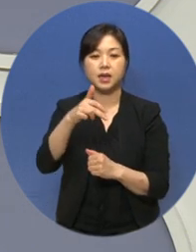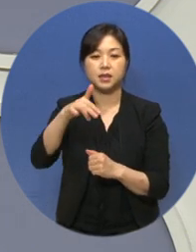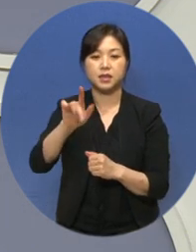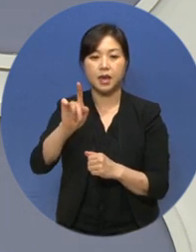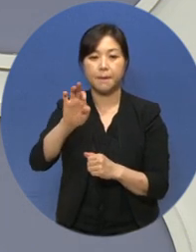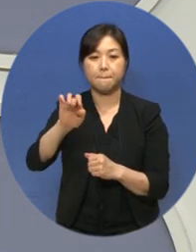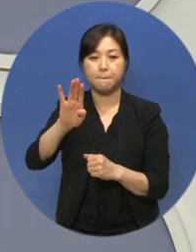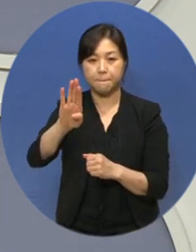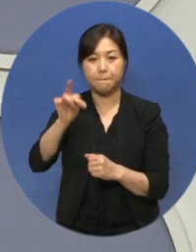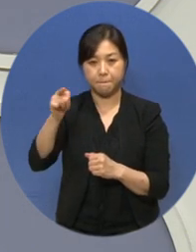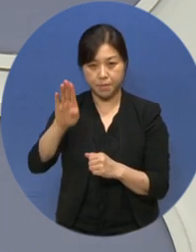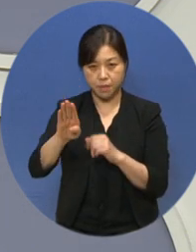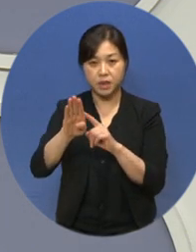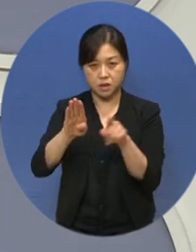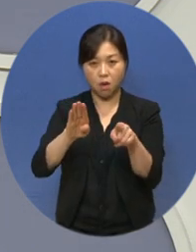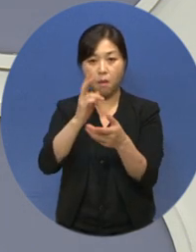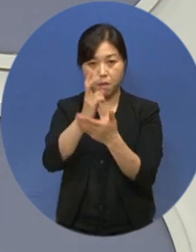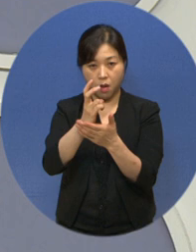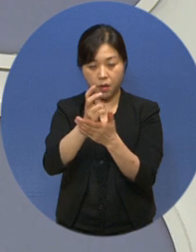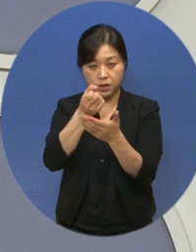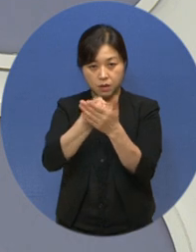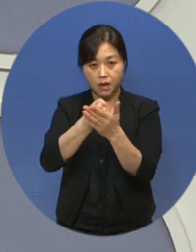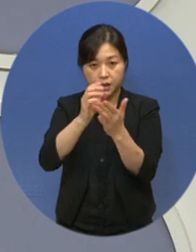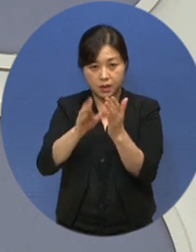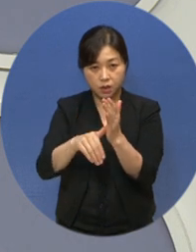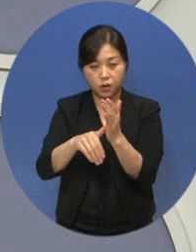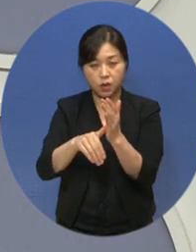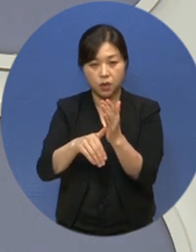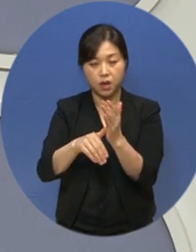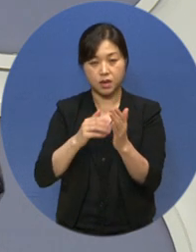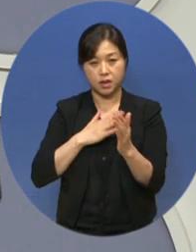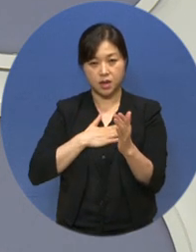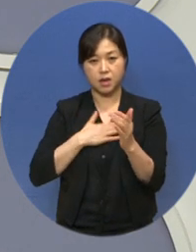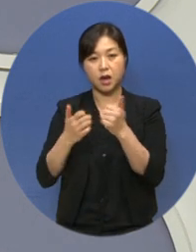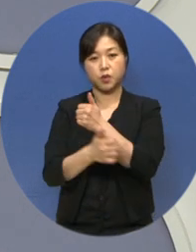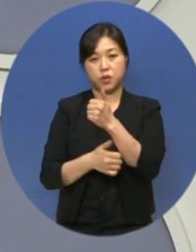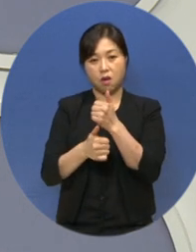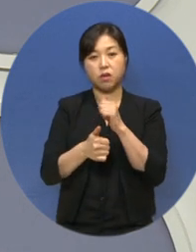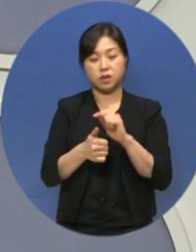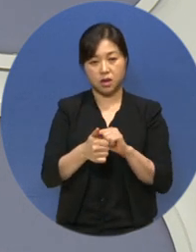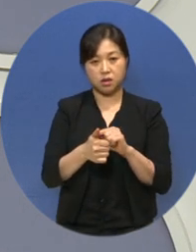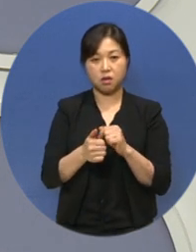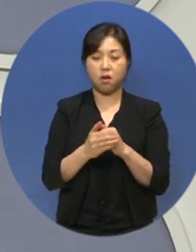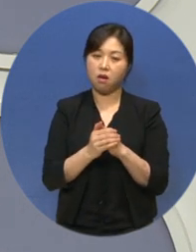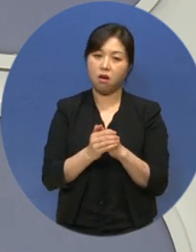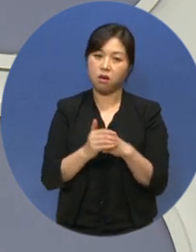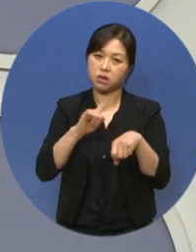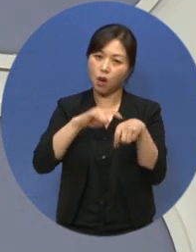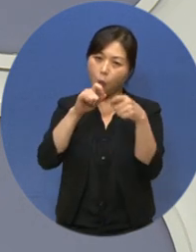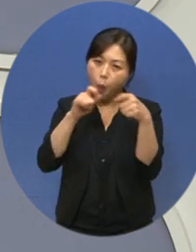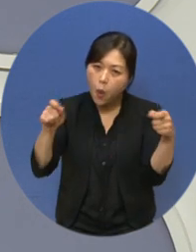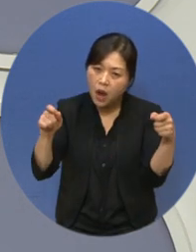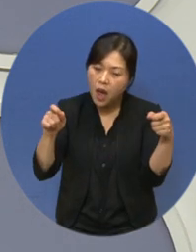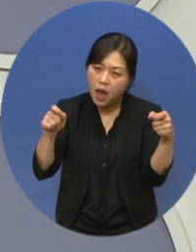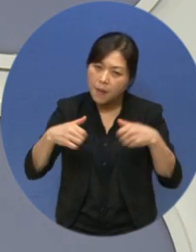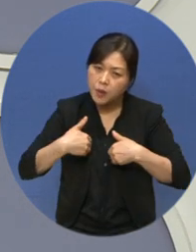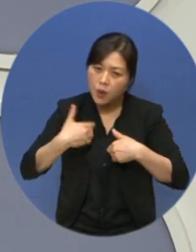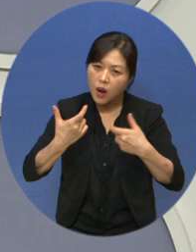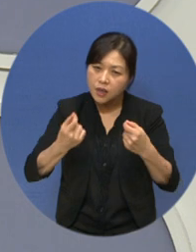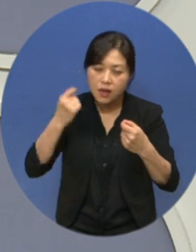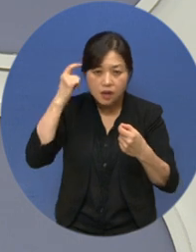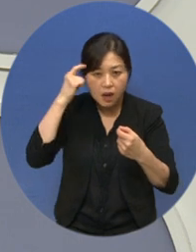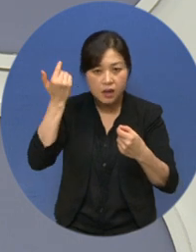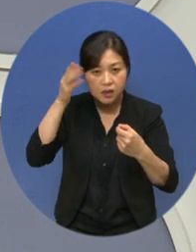금지법을 재정 할 때도 우리 사회에서 적혀 쪼리 에서 참 오래 걸릴 줄 알았는데 장애인 차별 금지법 이 재정 되고 현재 시행되는